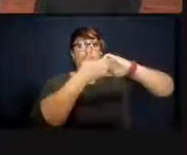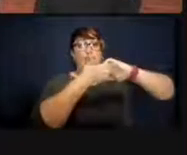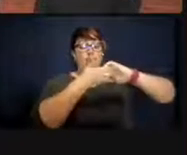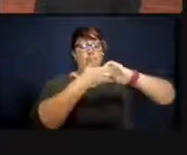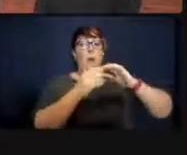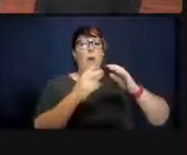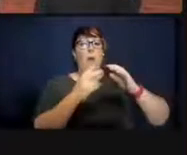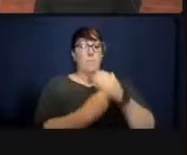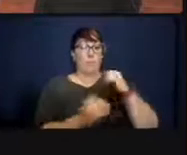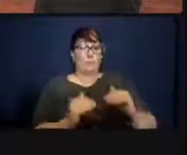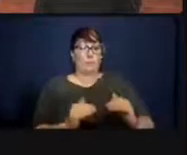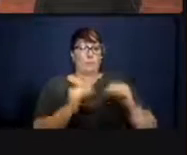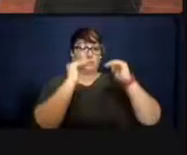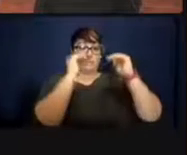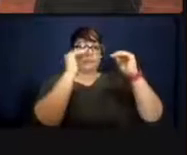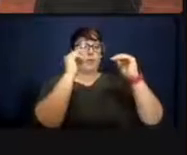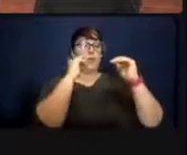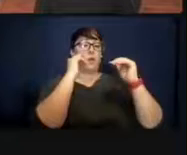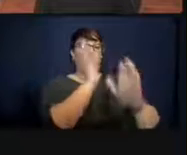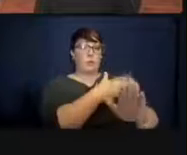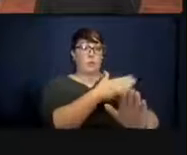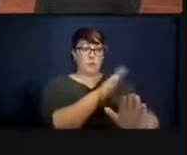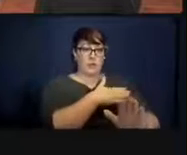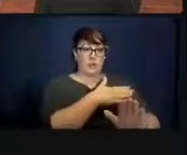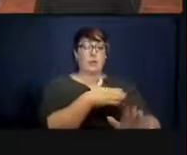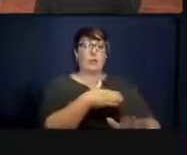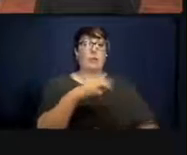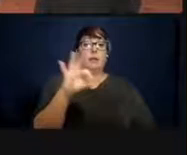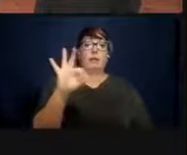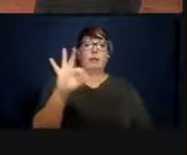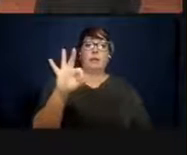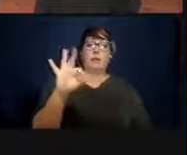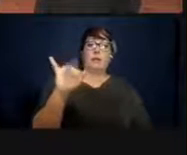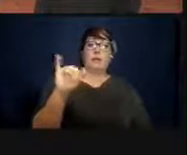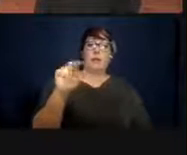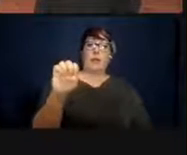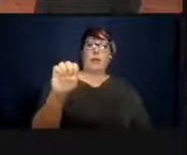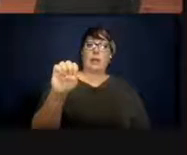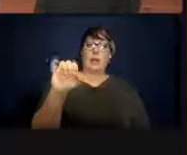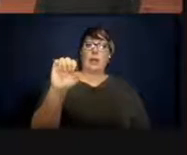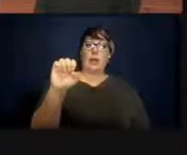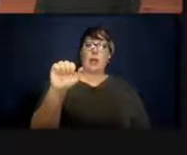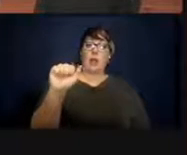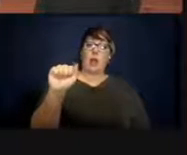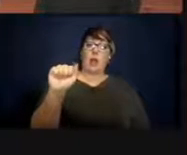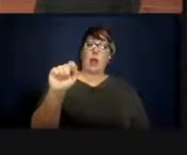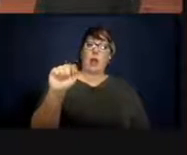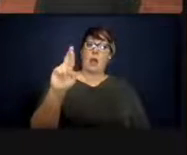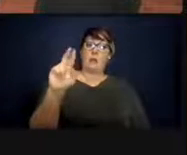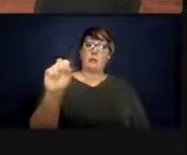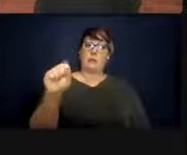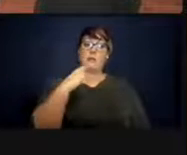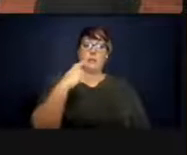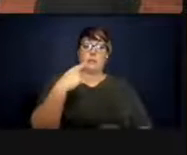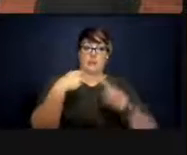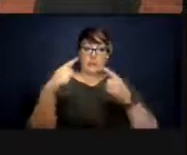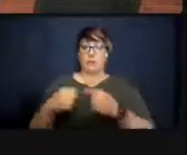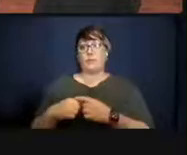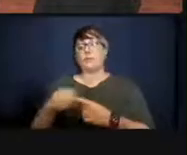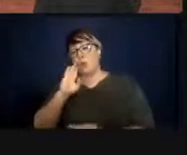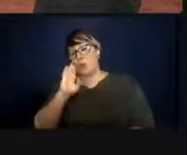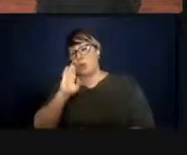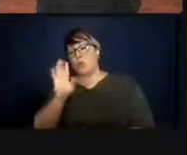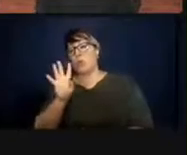نقرر ونعزز هذه الأمور لكي يكون هؤلاء طلاب ناجحون. نعم، أنتم تحدثتم